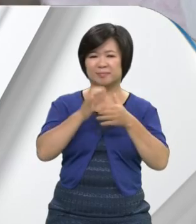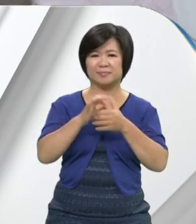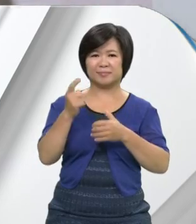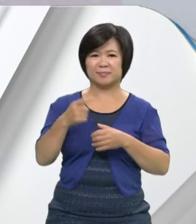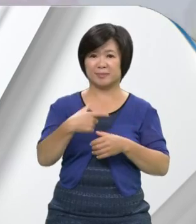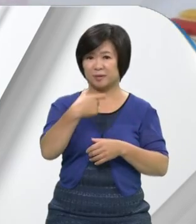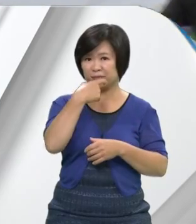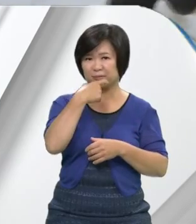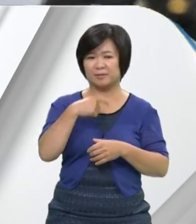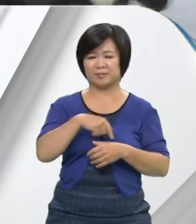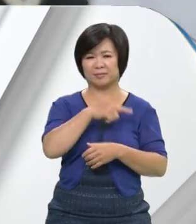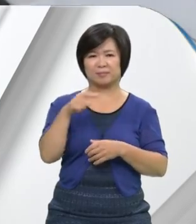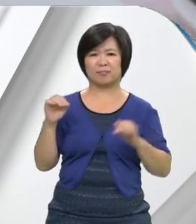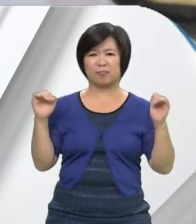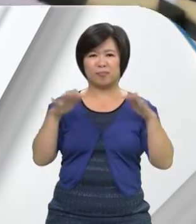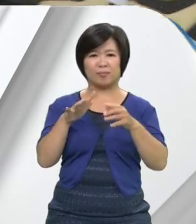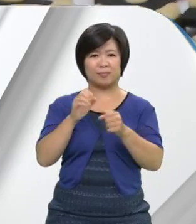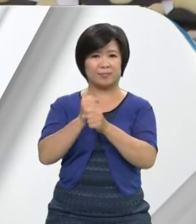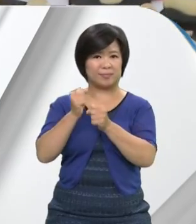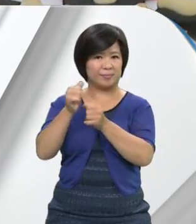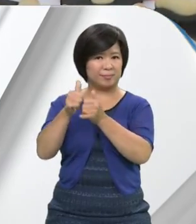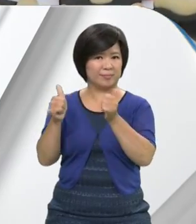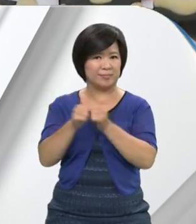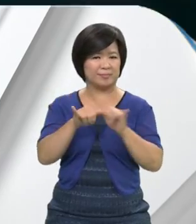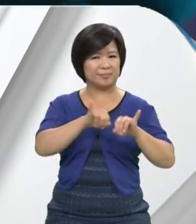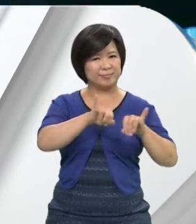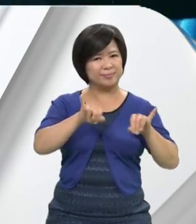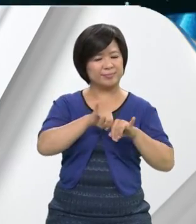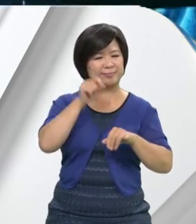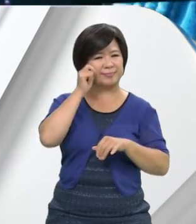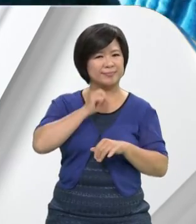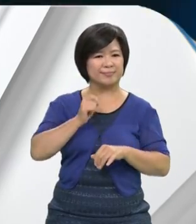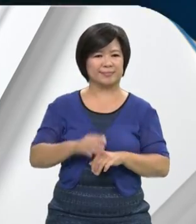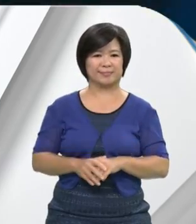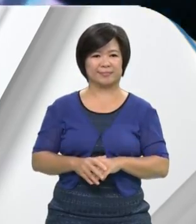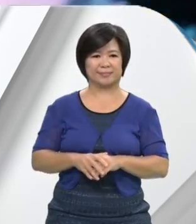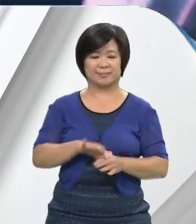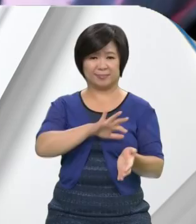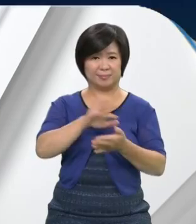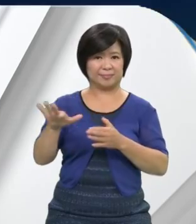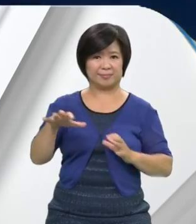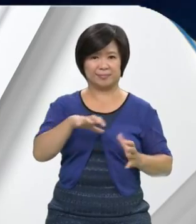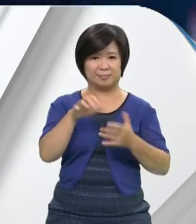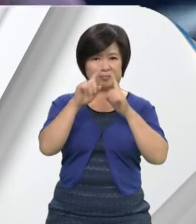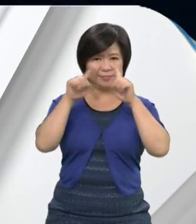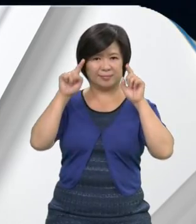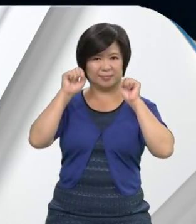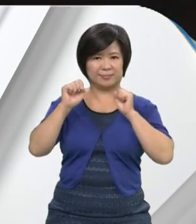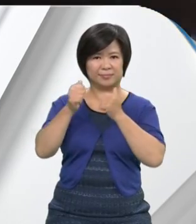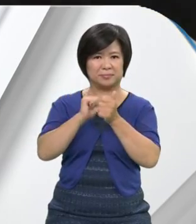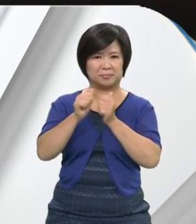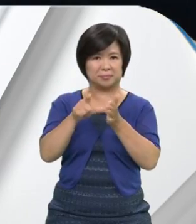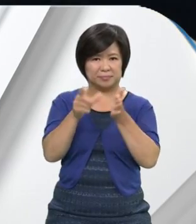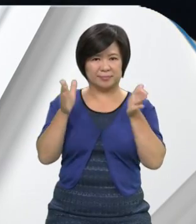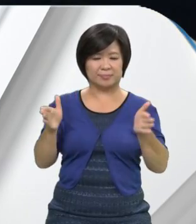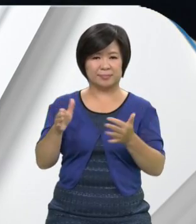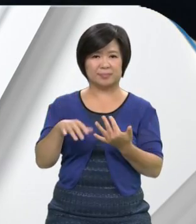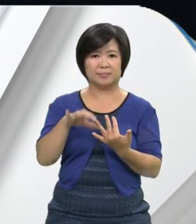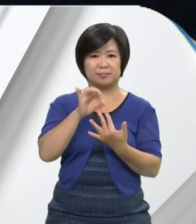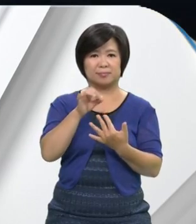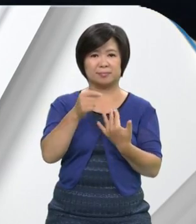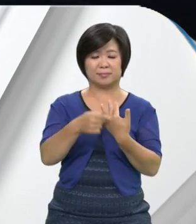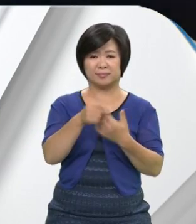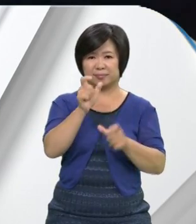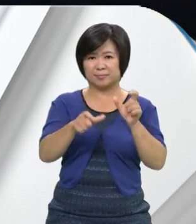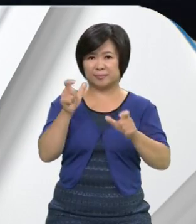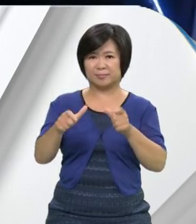伊推出就动作上班抽韩国小子抽的反应。除了因为斯泰院期间对全世界各地来线数韩国加油团都